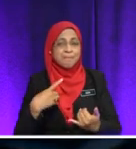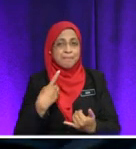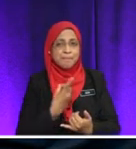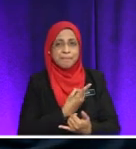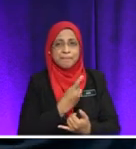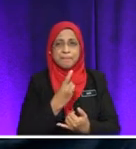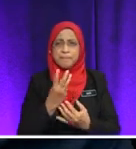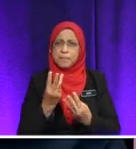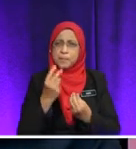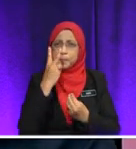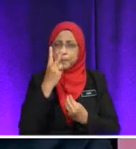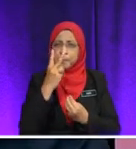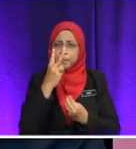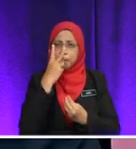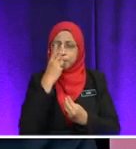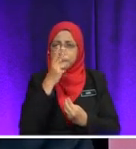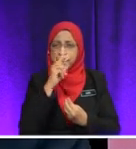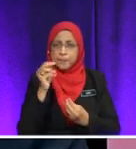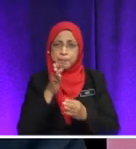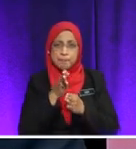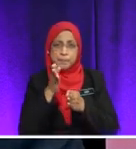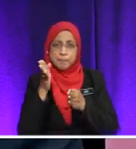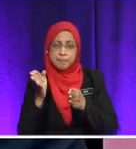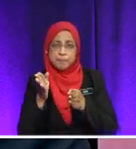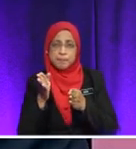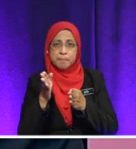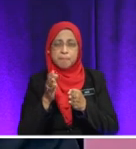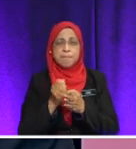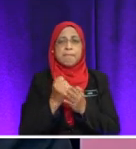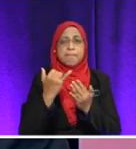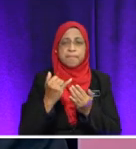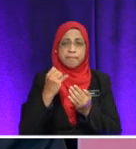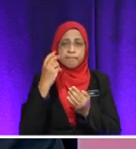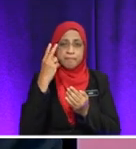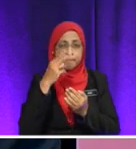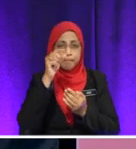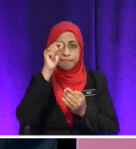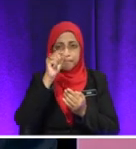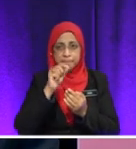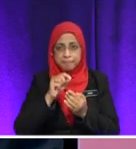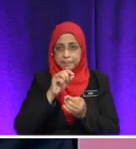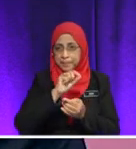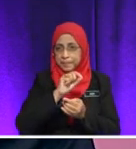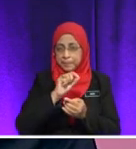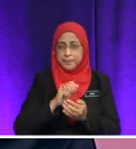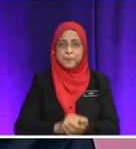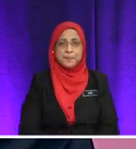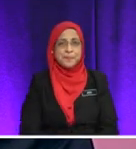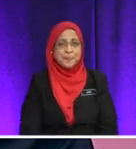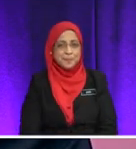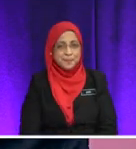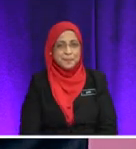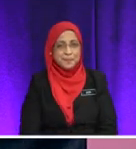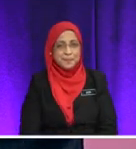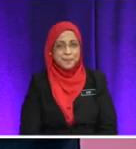jadi dapat gagasan anjuran untuk dapatkan permukaan di sini oke bagi